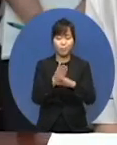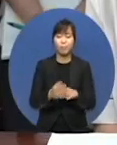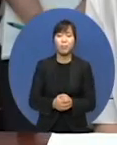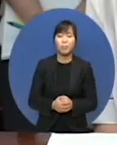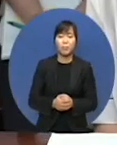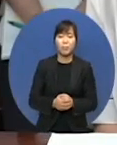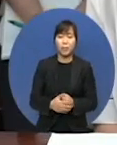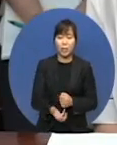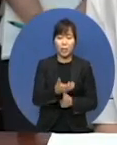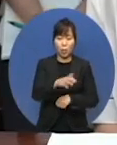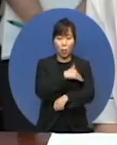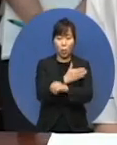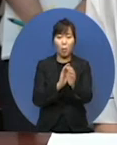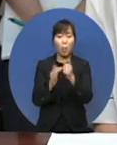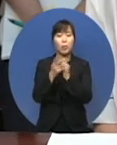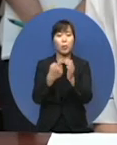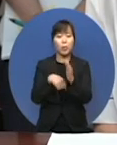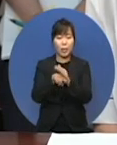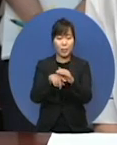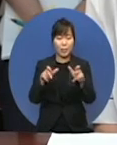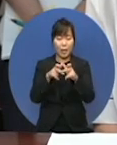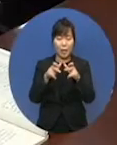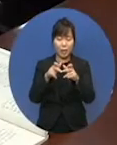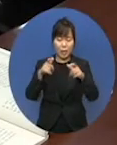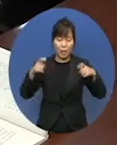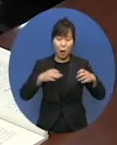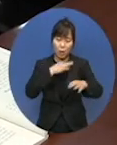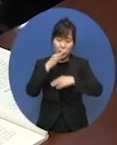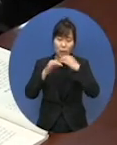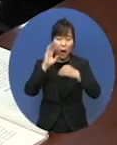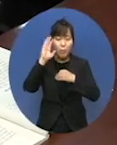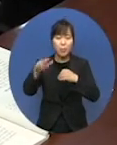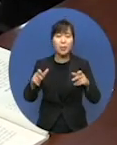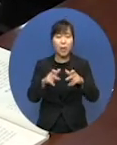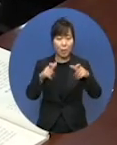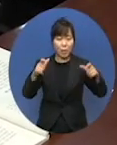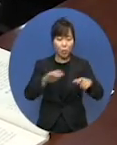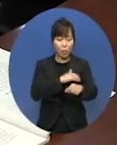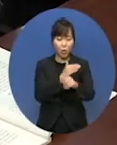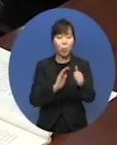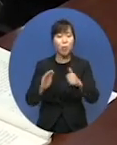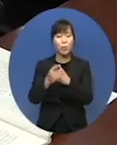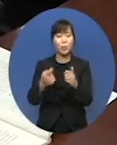이동권 보장을 위한 창해 게 외침 앞으로도 장애 게는 권리 보장을 위한 움직임